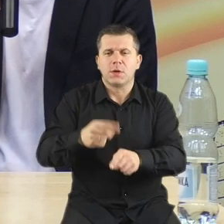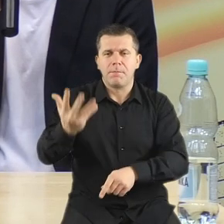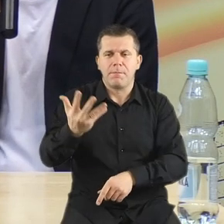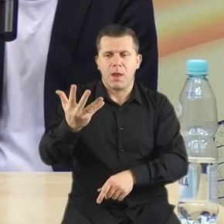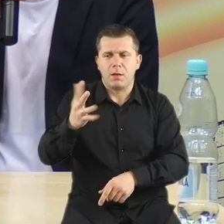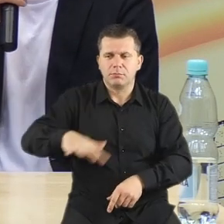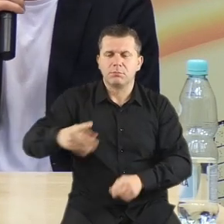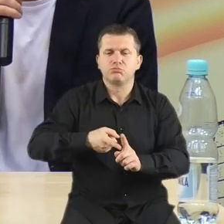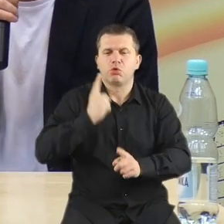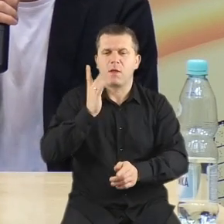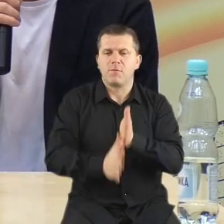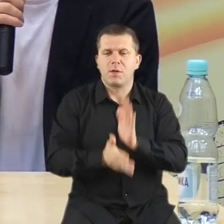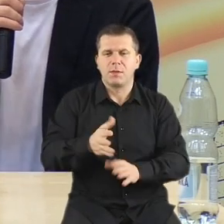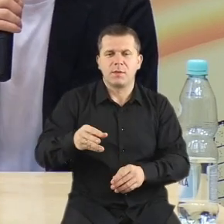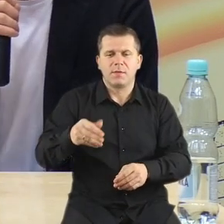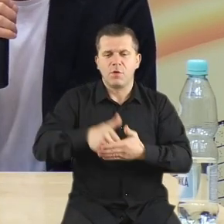przedwojennym Tarnowie.